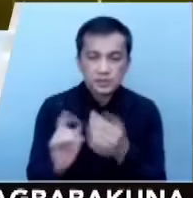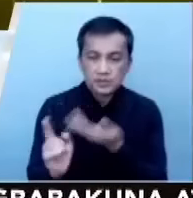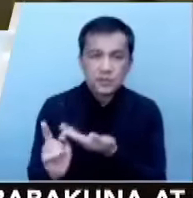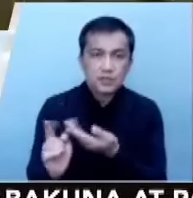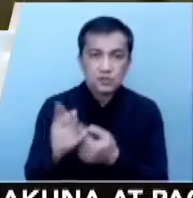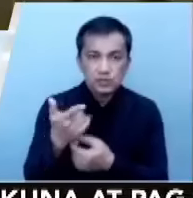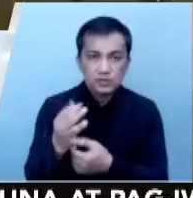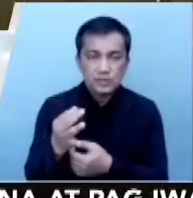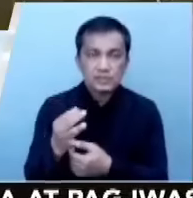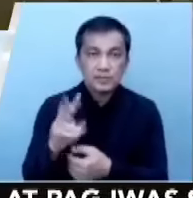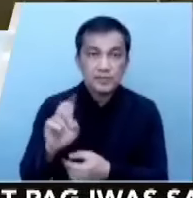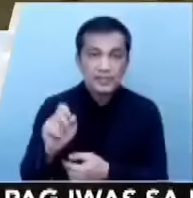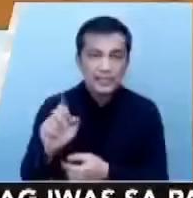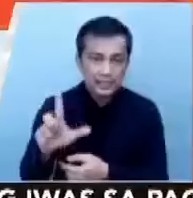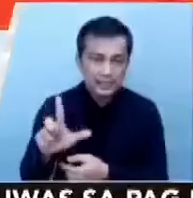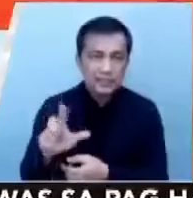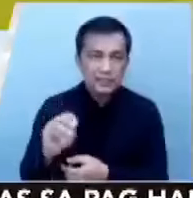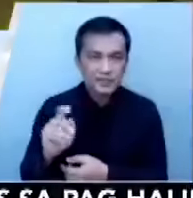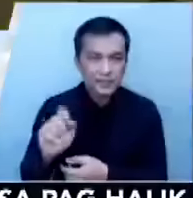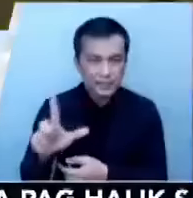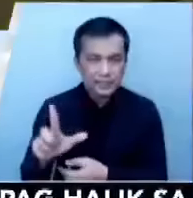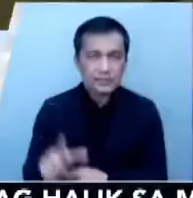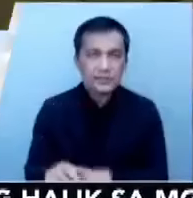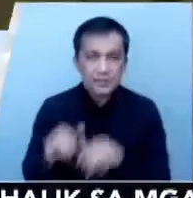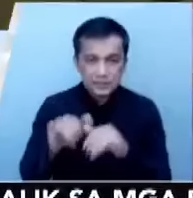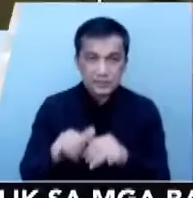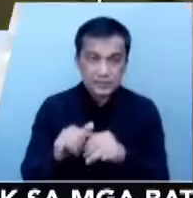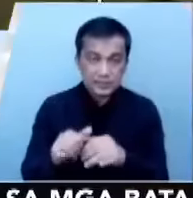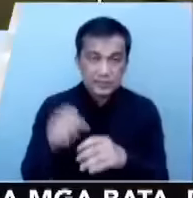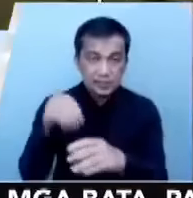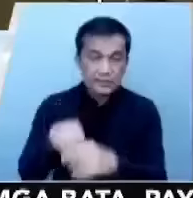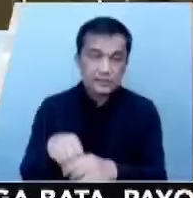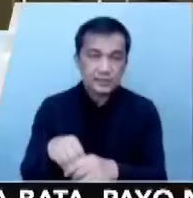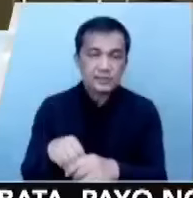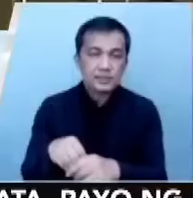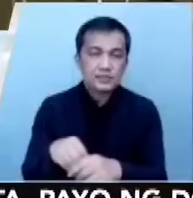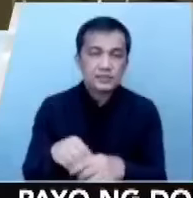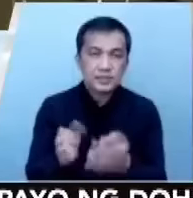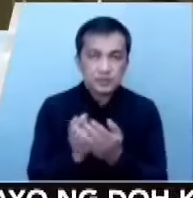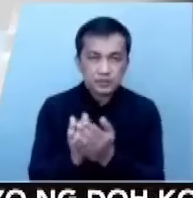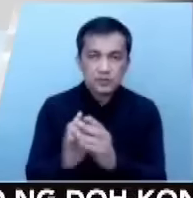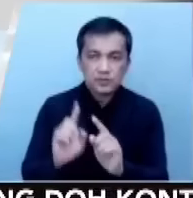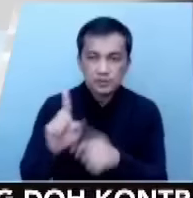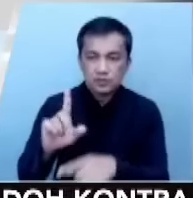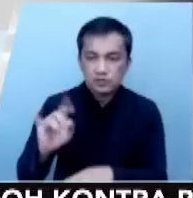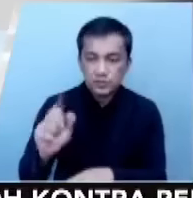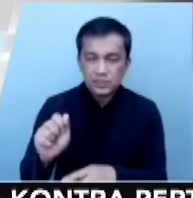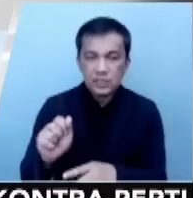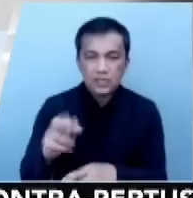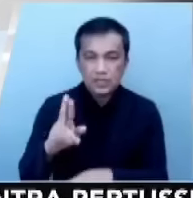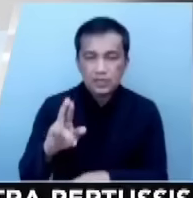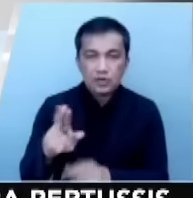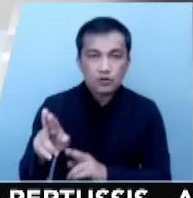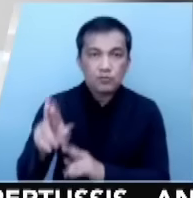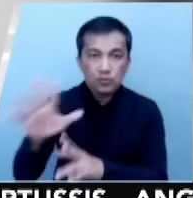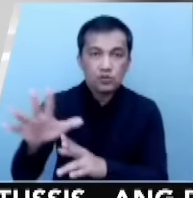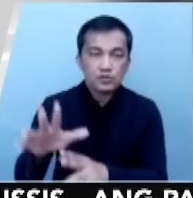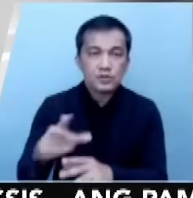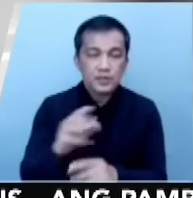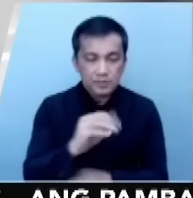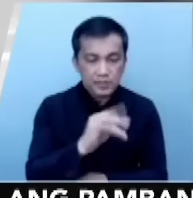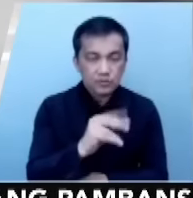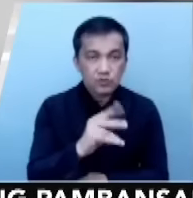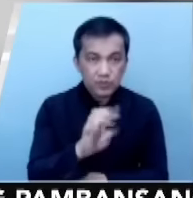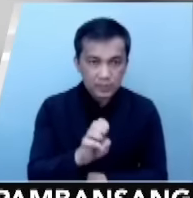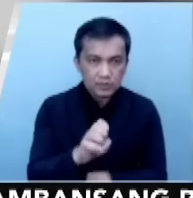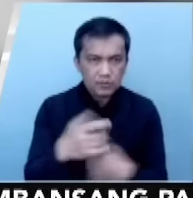Magdael. Stay in ang trabaho sa barkong biyaheng Lucena, Romblon at Marinduque. Pero matapos ang halos 9 na